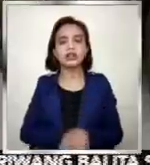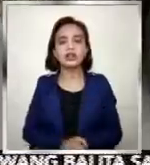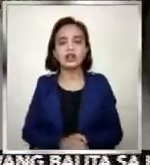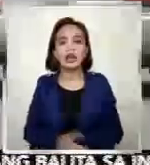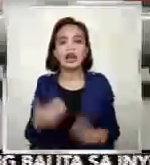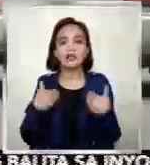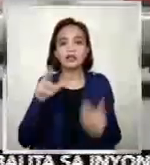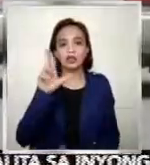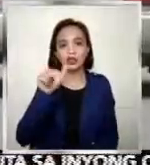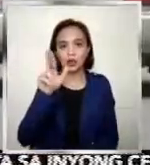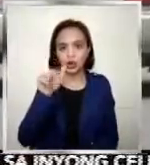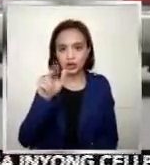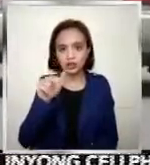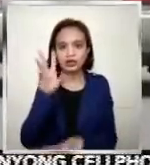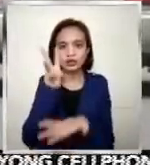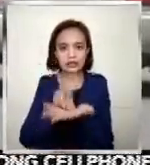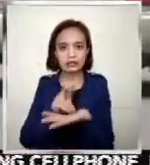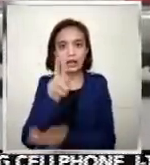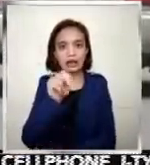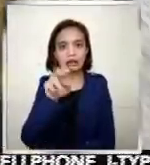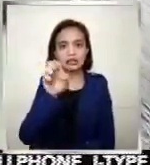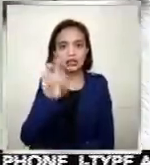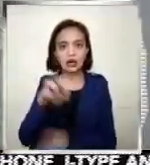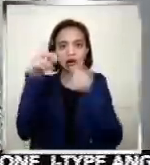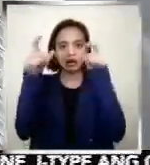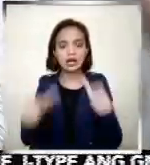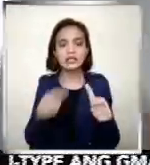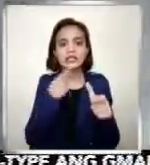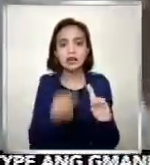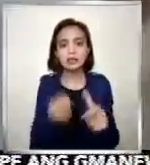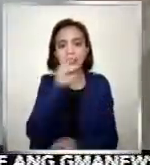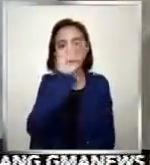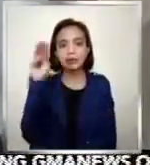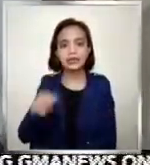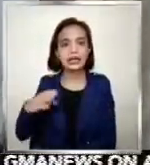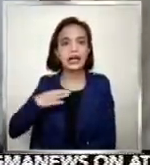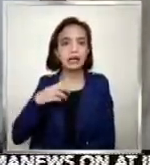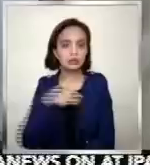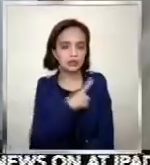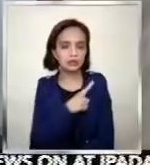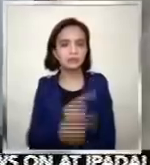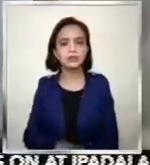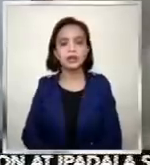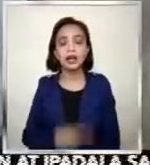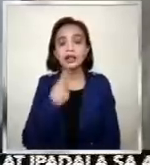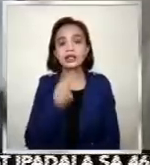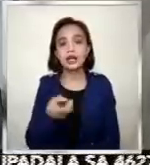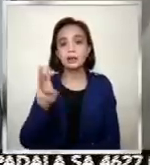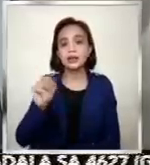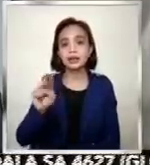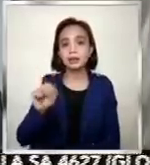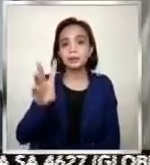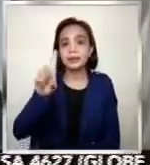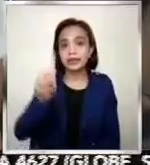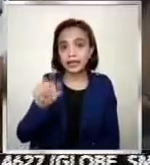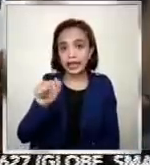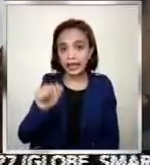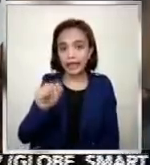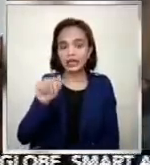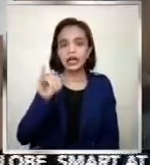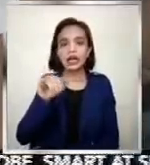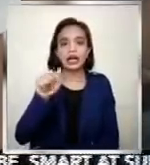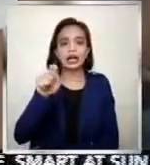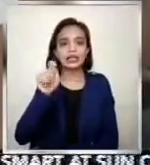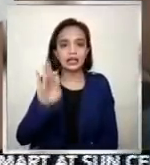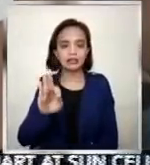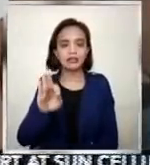naka-granular lockdown base sa huling tala ng Metro Manila Council. Ayon kay MMDA at Metro Manila Regional IATF Chairman Benher Abalo, sumang-ayon